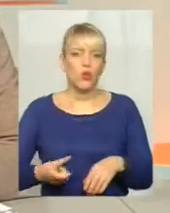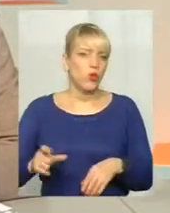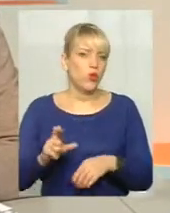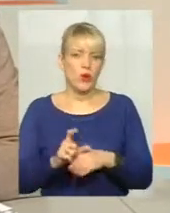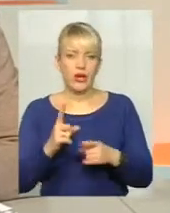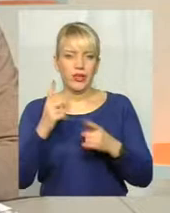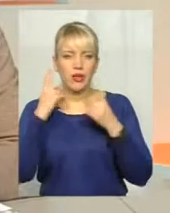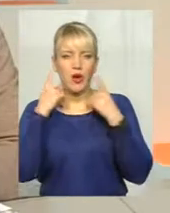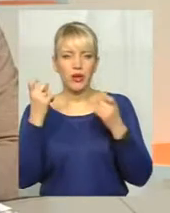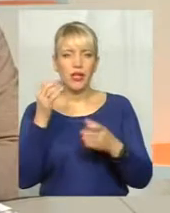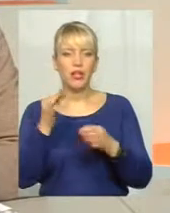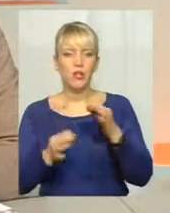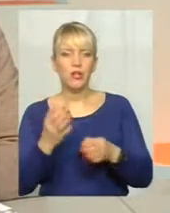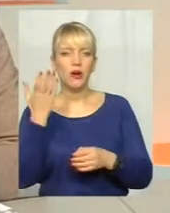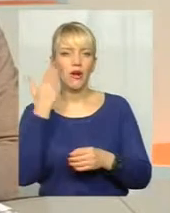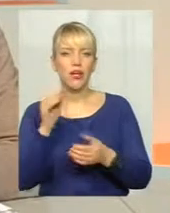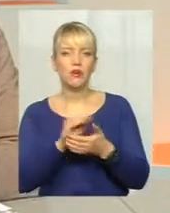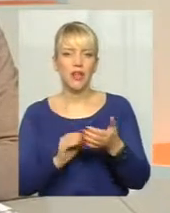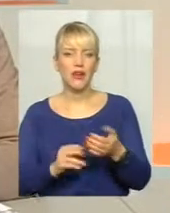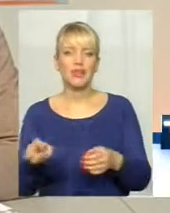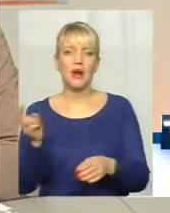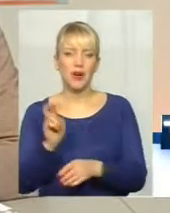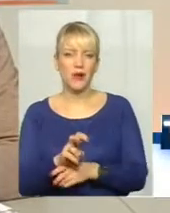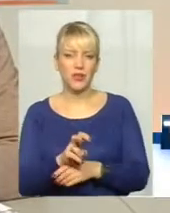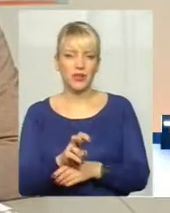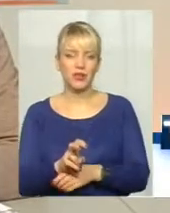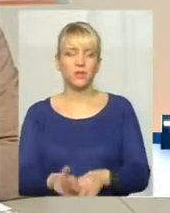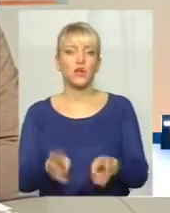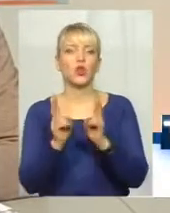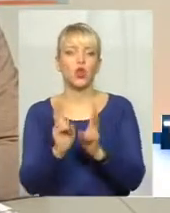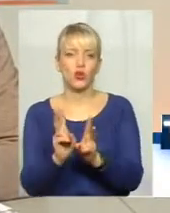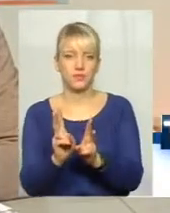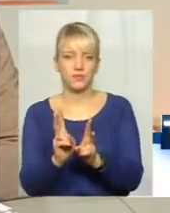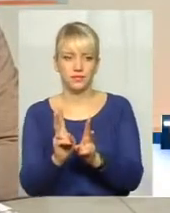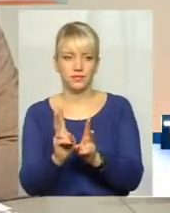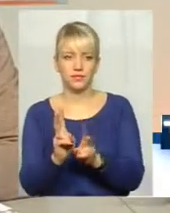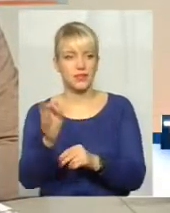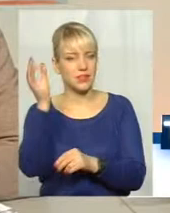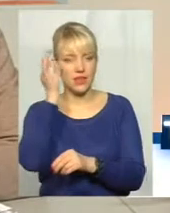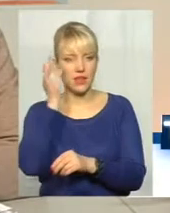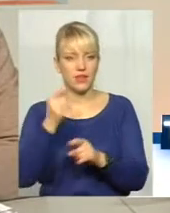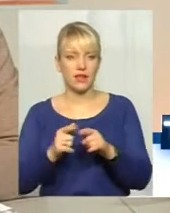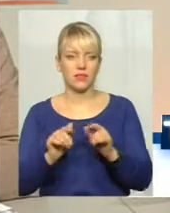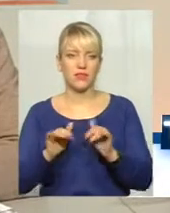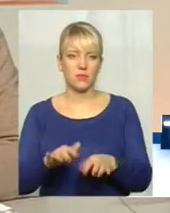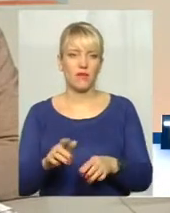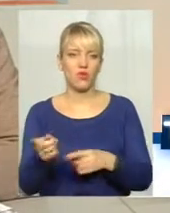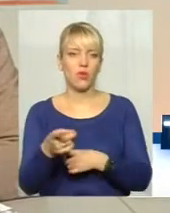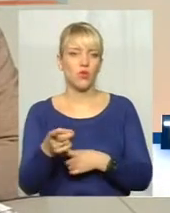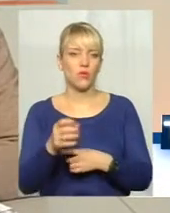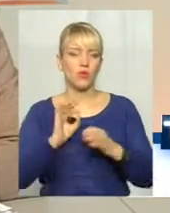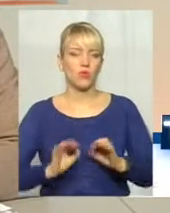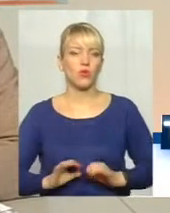так, гучний суд, коли журналісти приходять в нього. І то, згадайте це справу тернопільських прокурорів.